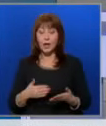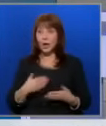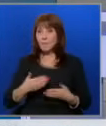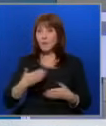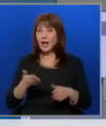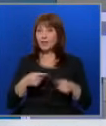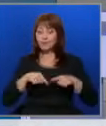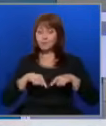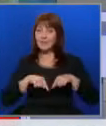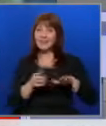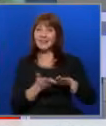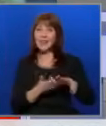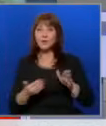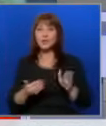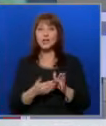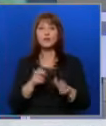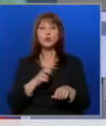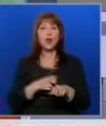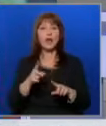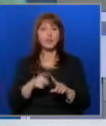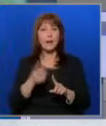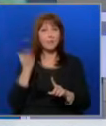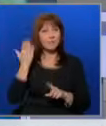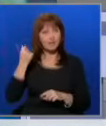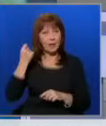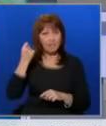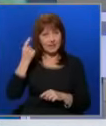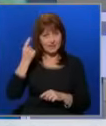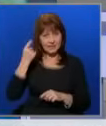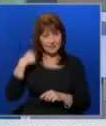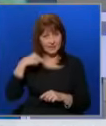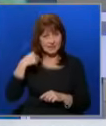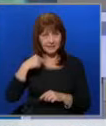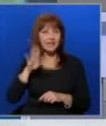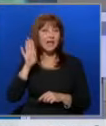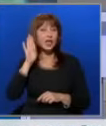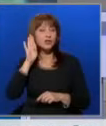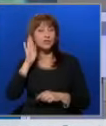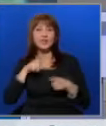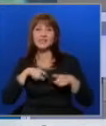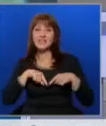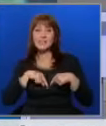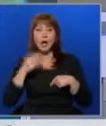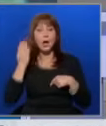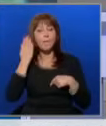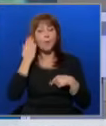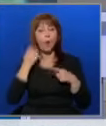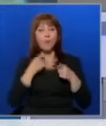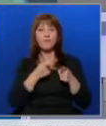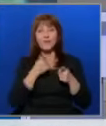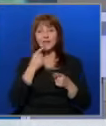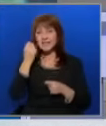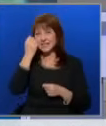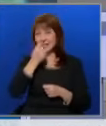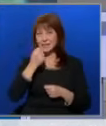Поредно дело срещу Доналд Тръмп. Бившият президент на Съединените щати беше изслушан в съд в Нью-Йорк по обвинение за измама. По време на